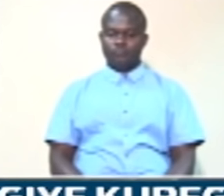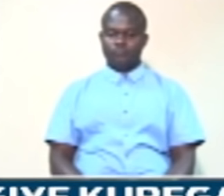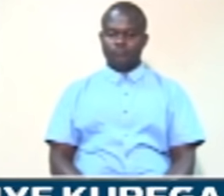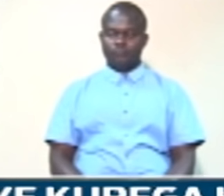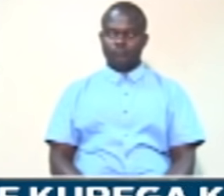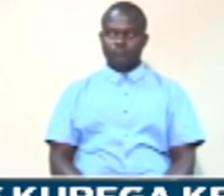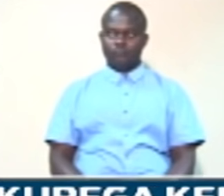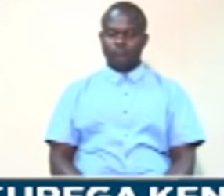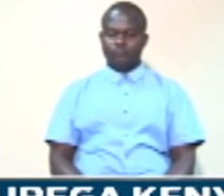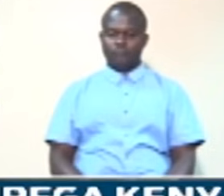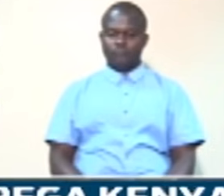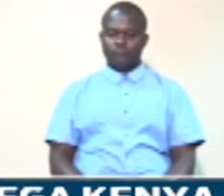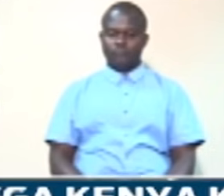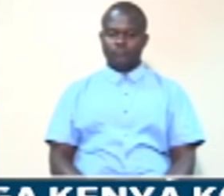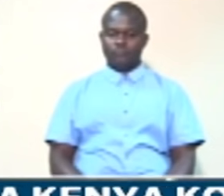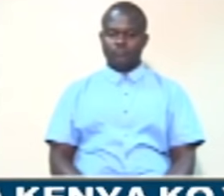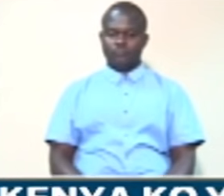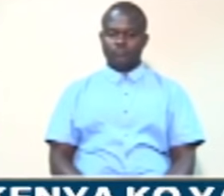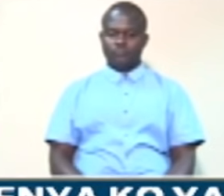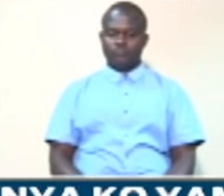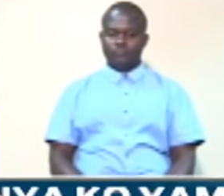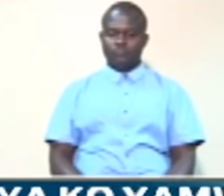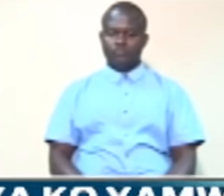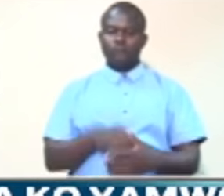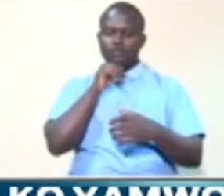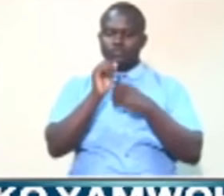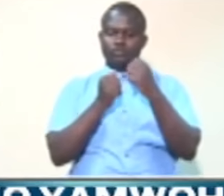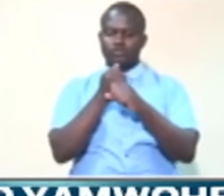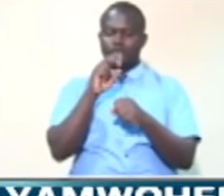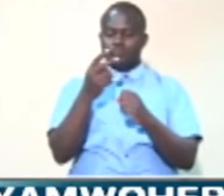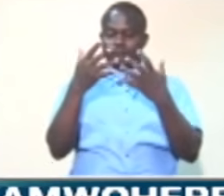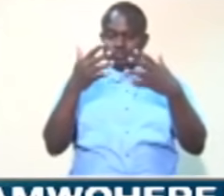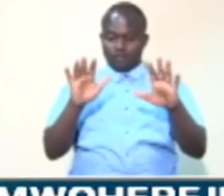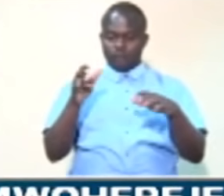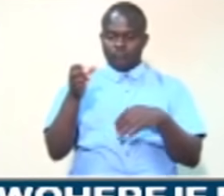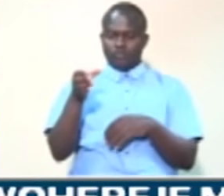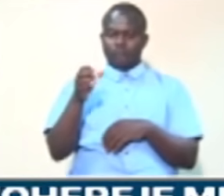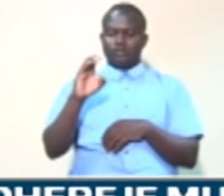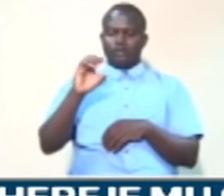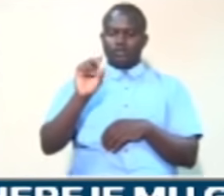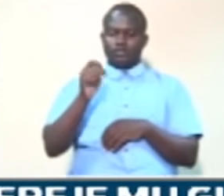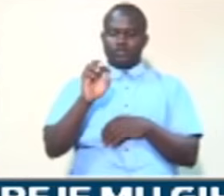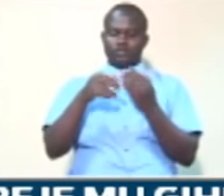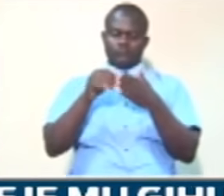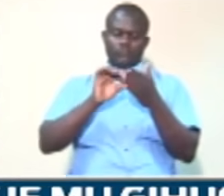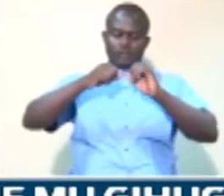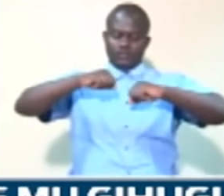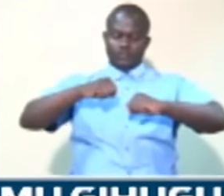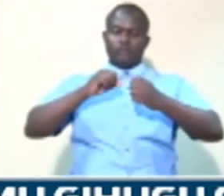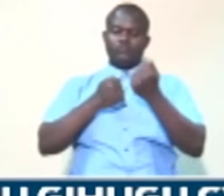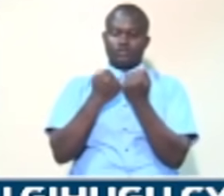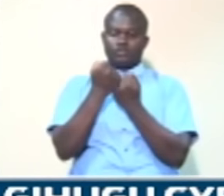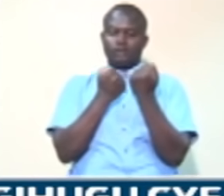soon launching Lubumbashi and Goma as well. Nta myaka ibiri irashira sosiyete Qatar Airways isinya amasezerano